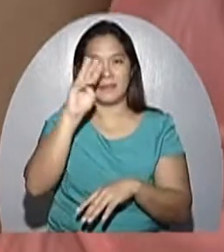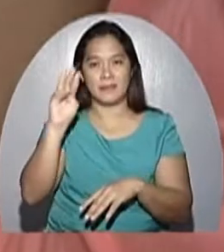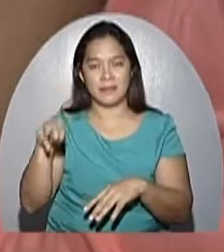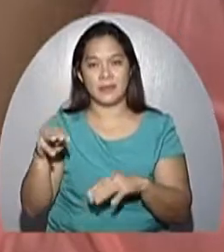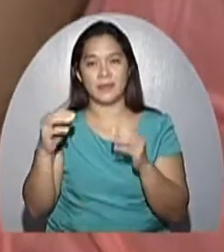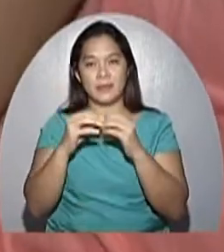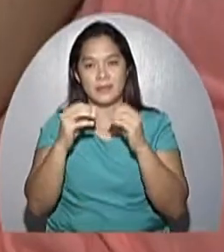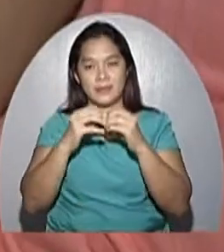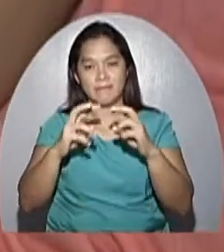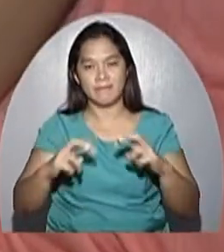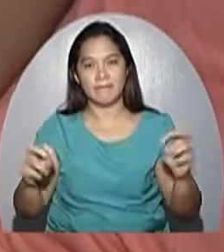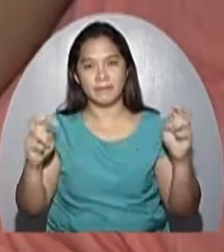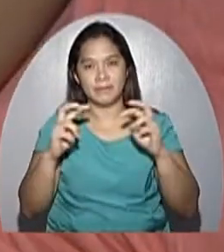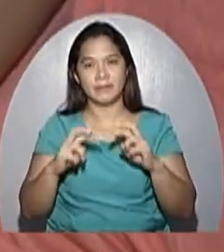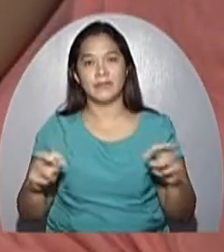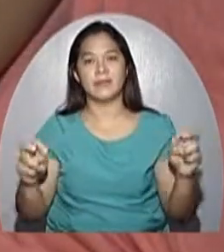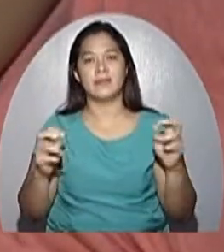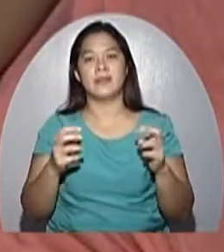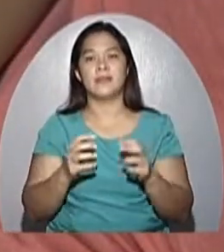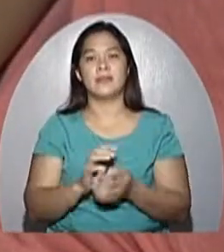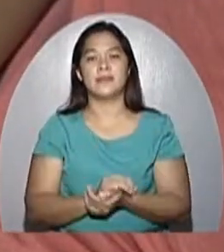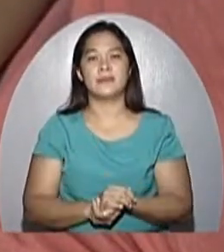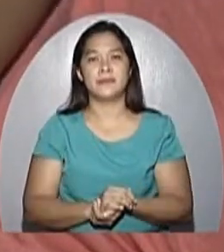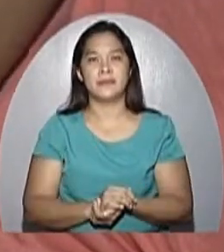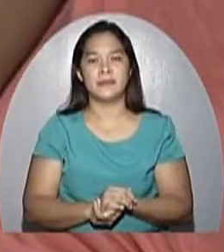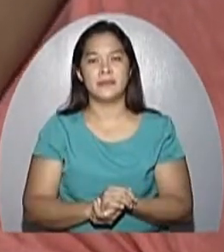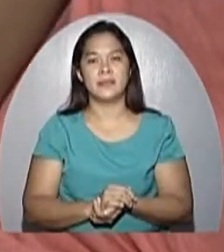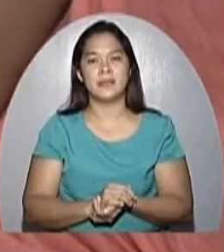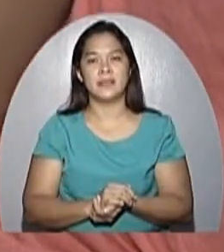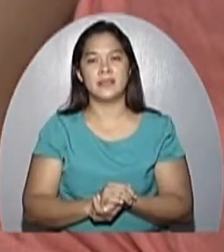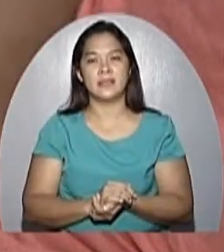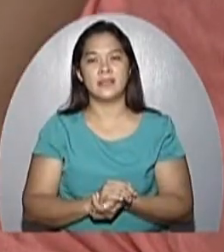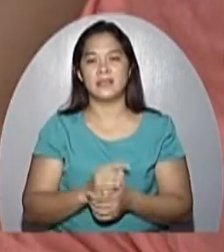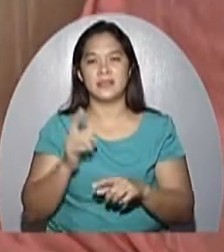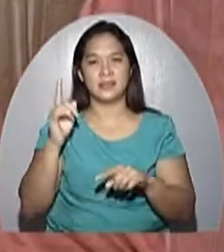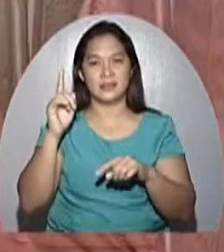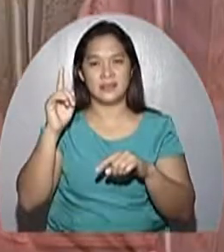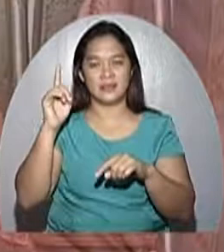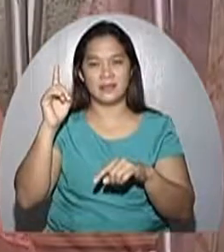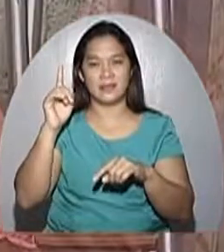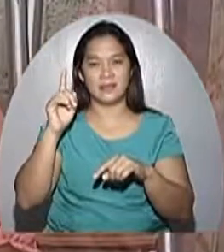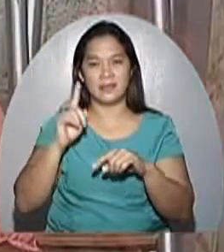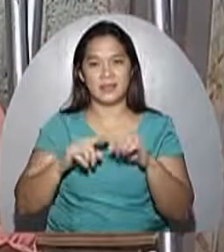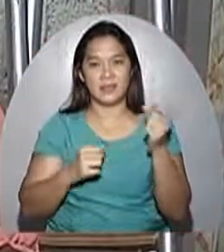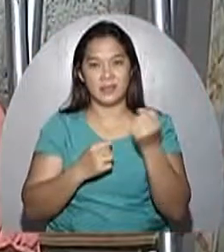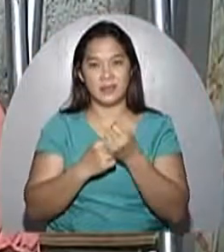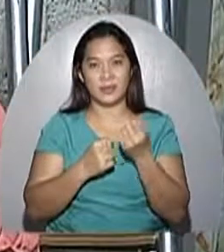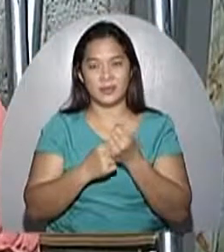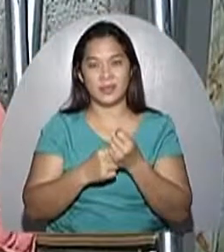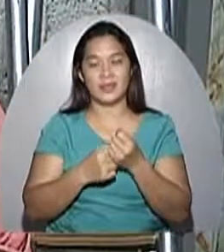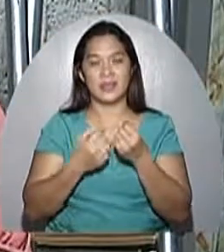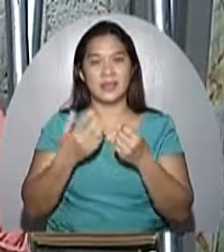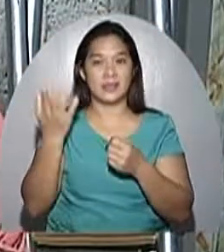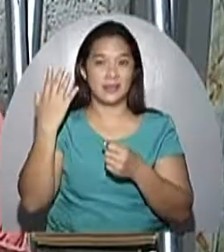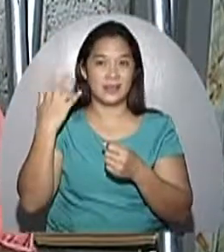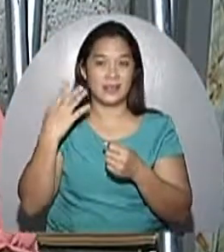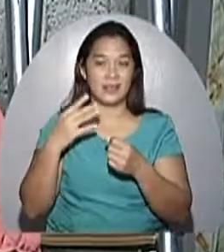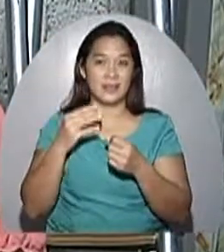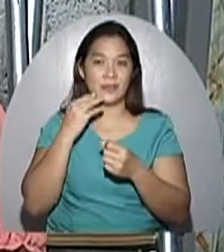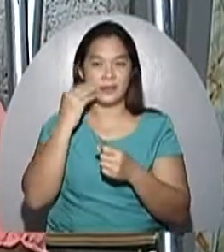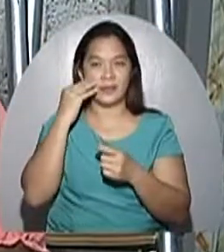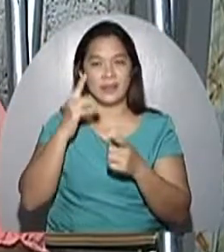Maynila para lalong masuri ang kalagayan ni Ramil. Parang hindi na po kaya doon sa amin yung kalagayan